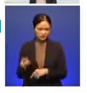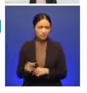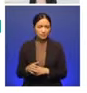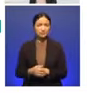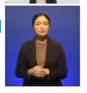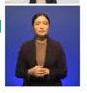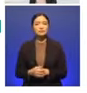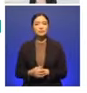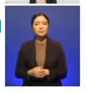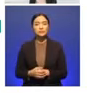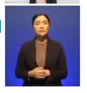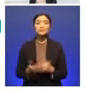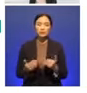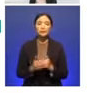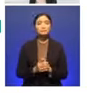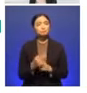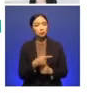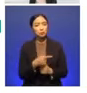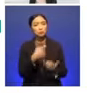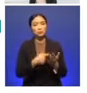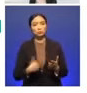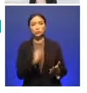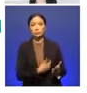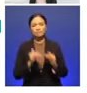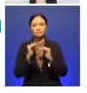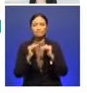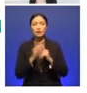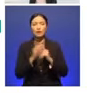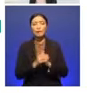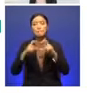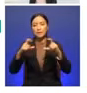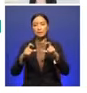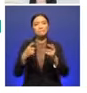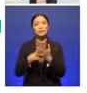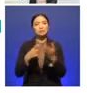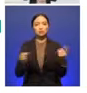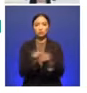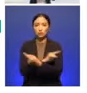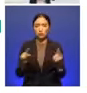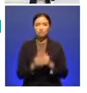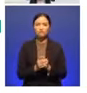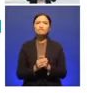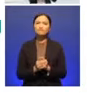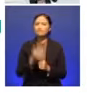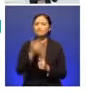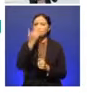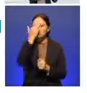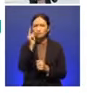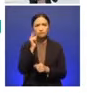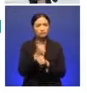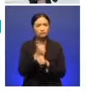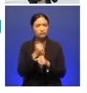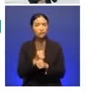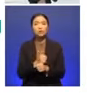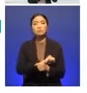ขภาพนะครับแล้วก็ใกล้เคียงกันเลยกับการใช้บัตรประกันสังคมเพราะงั้นเราจะเห็นว่าทำไมเราถึงต้องทำงานกับ